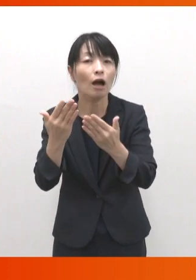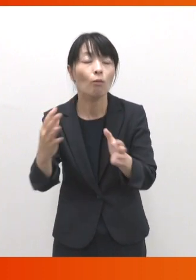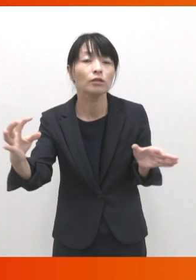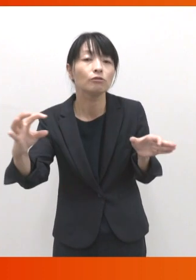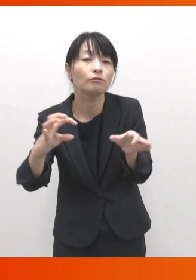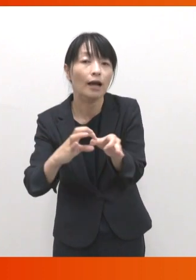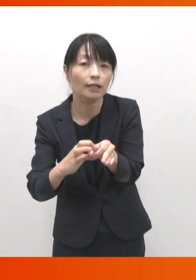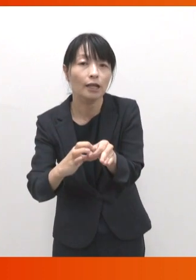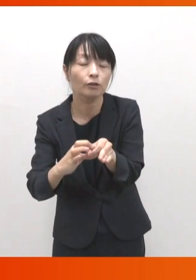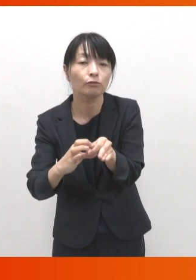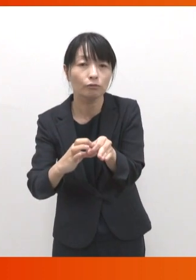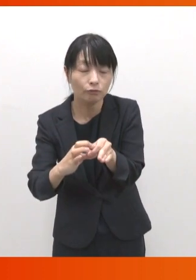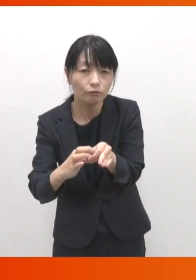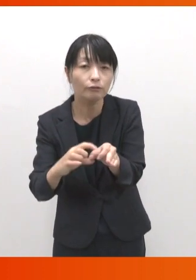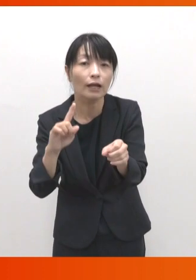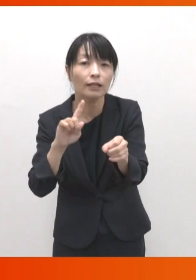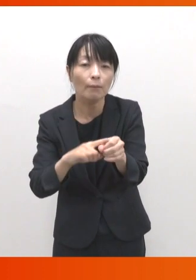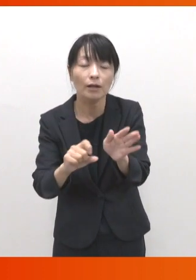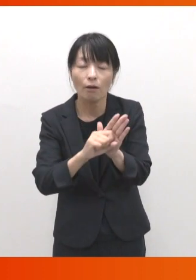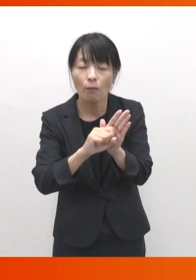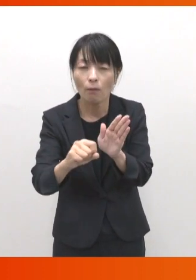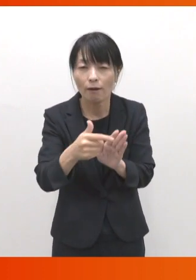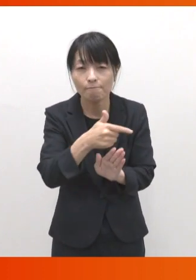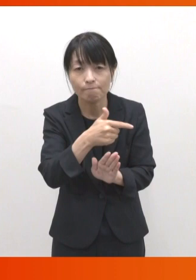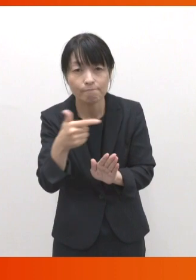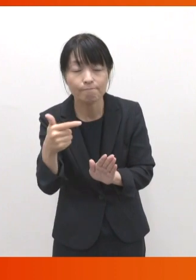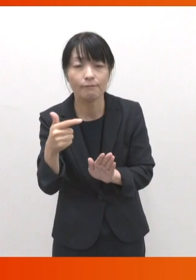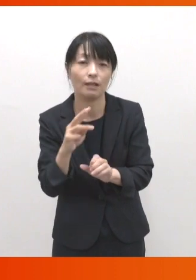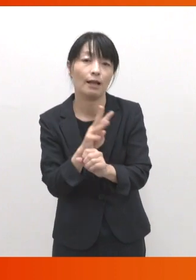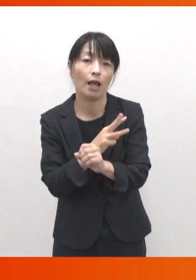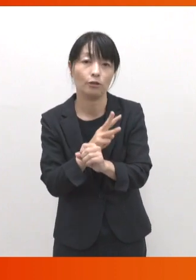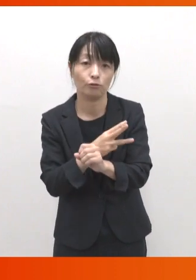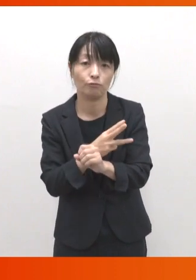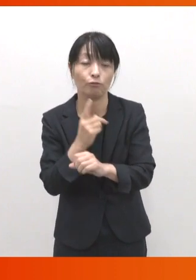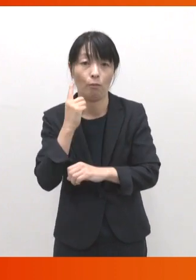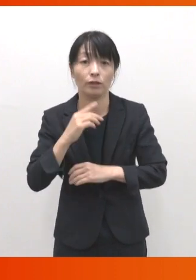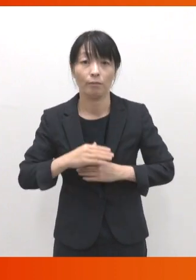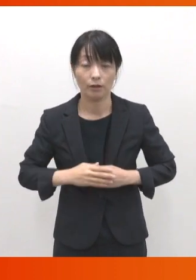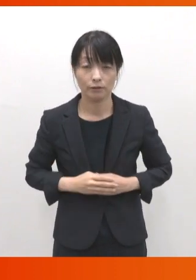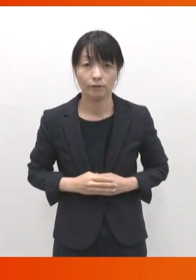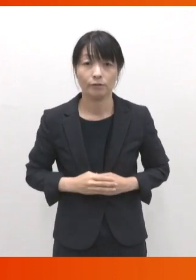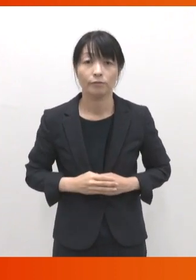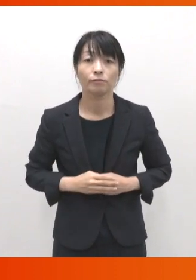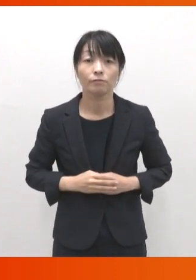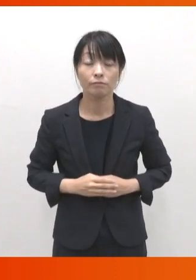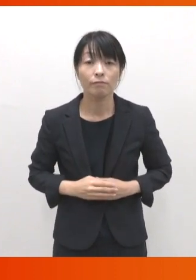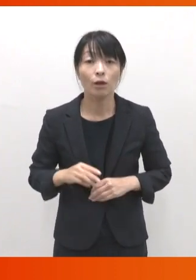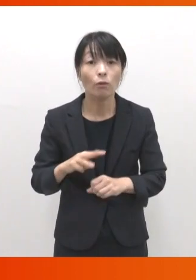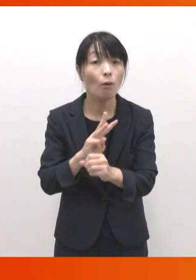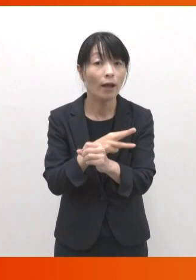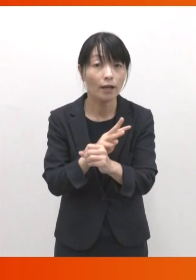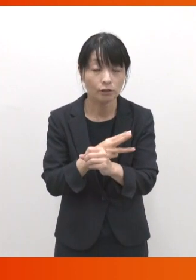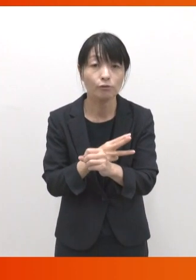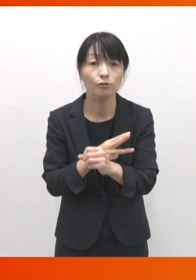につなげていくっていうような意味では非常に効果の大きかった研修であるというふうに捉えています。